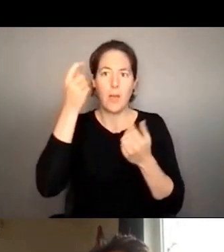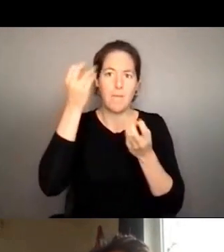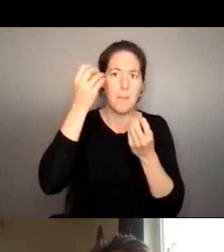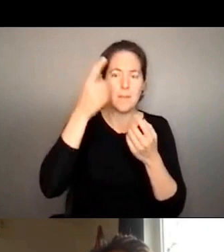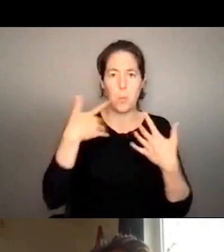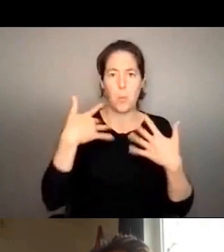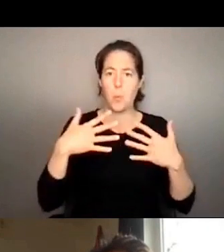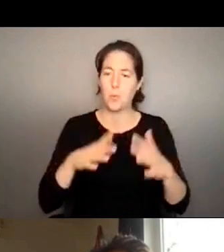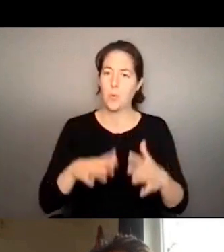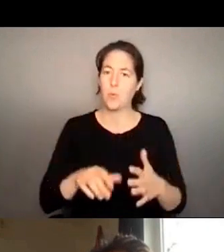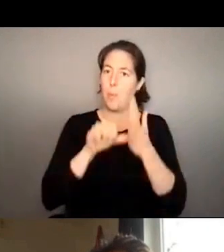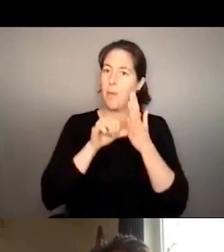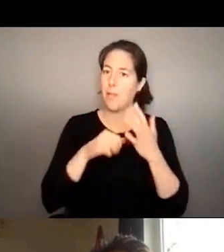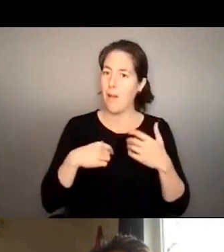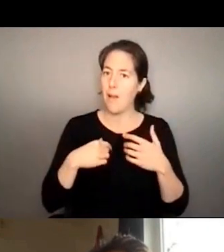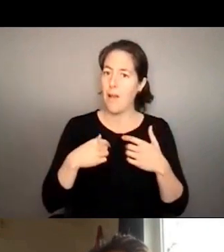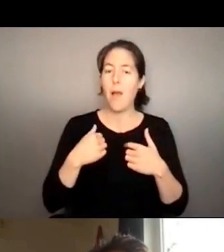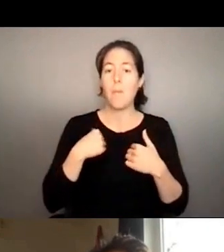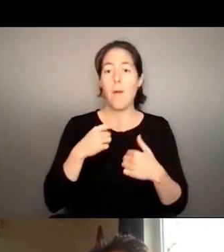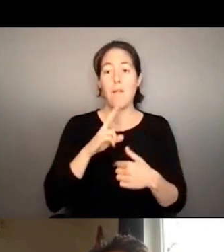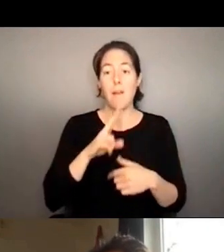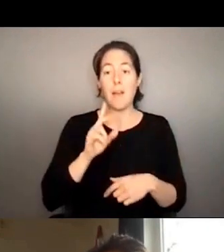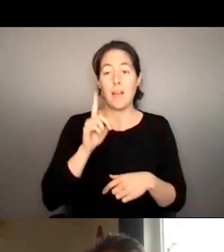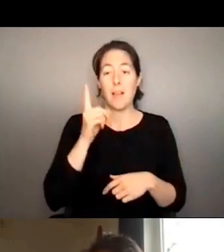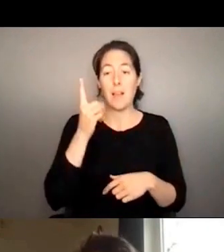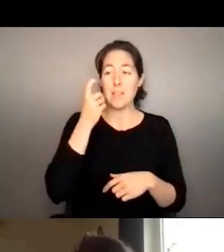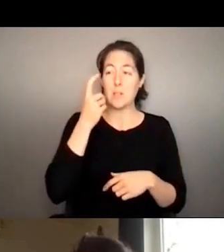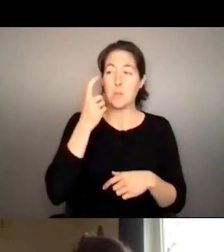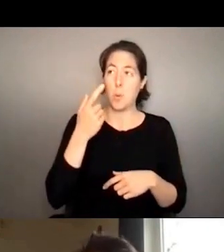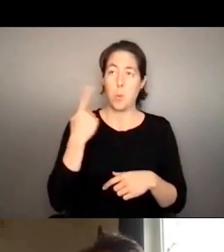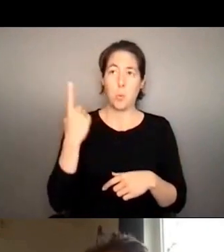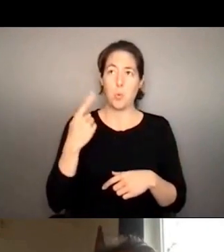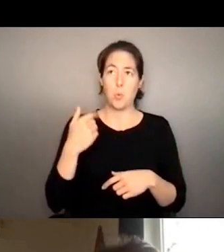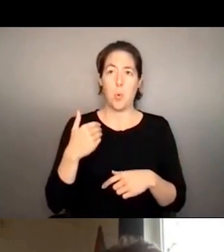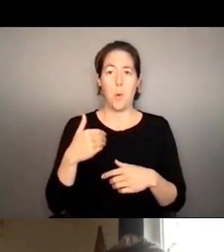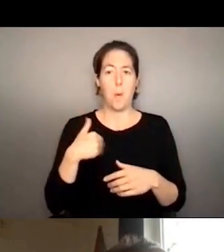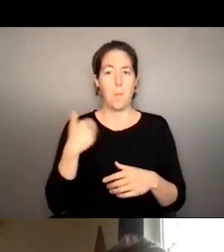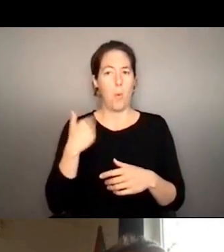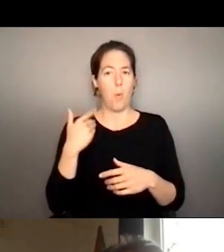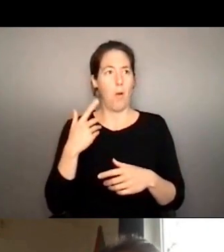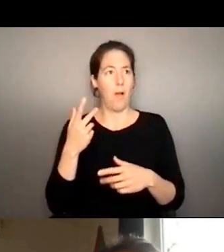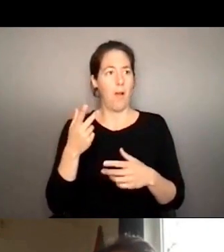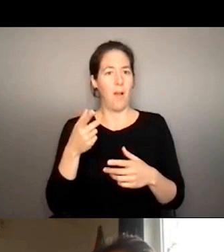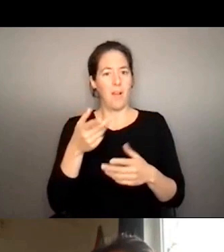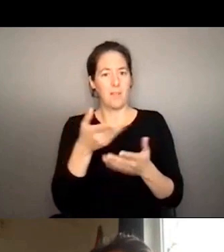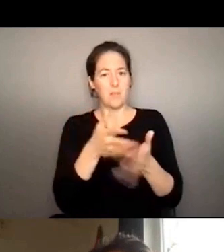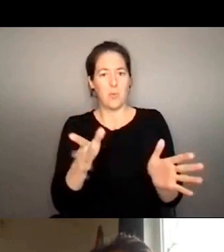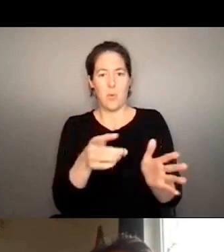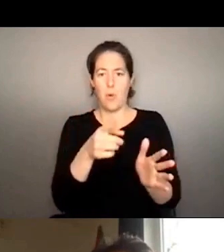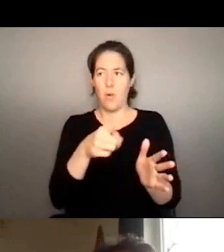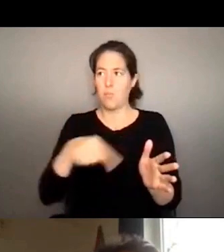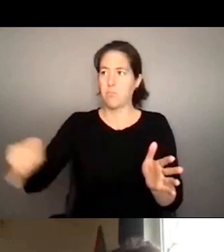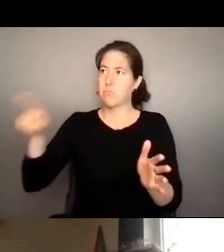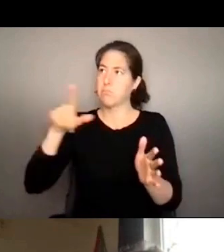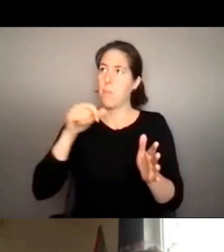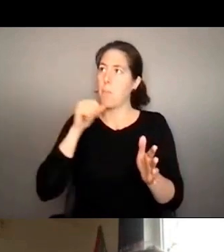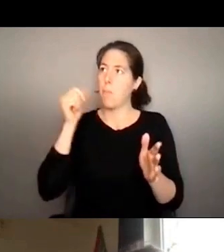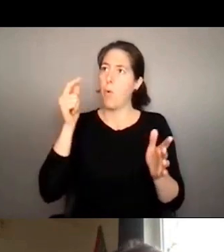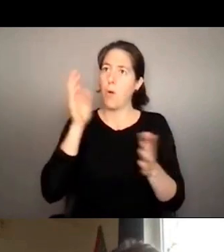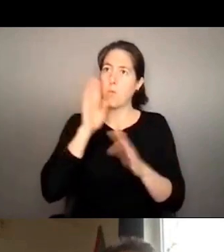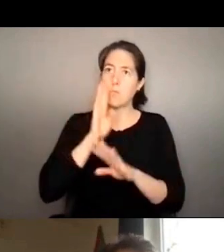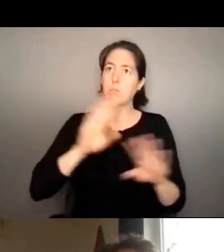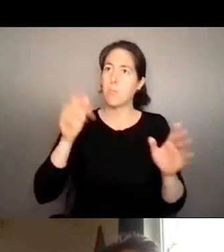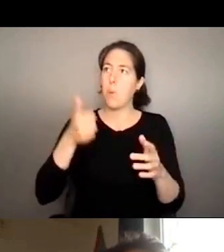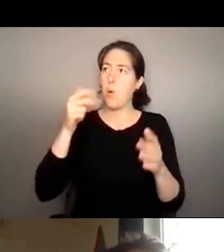la vraie question pour moi, c'est toujours de se demander comment se fait-il que ce ne sont pas des choses qui sont plus connues puis plus adaptées, qui ne sont